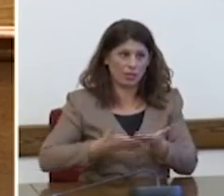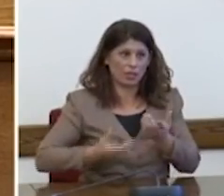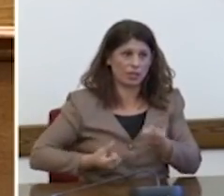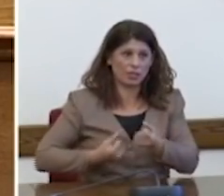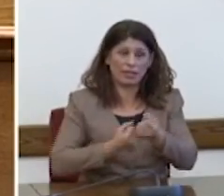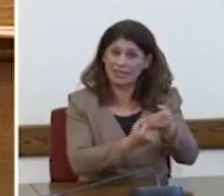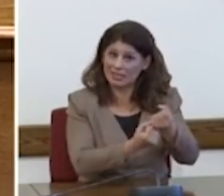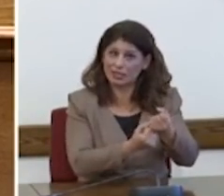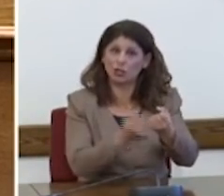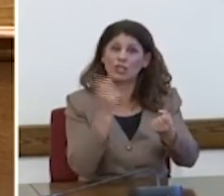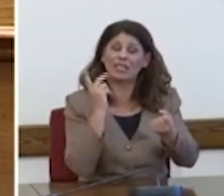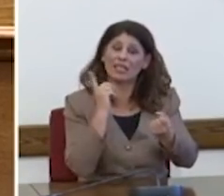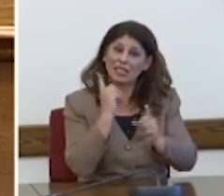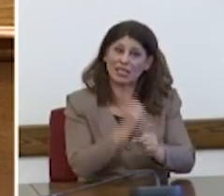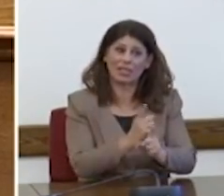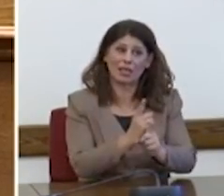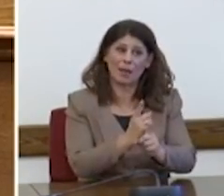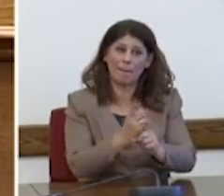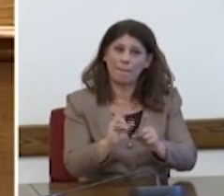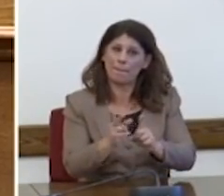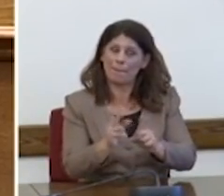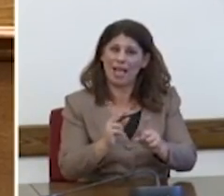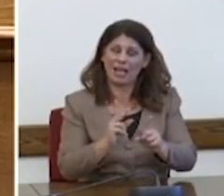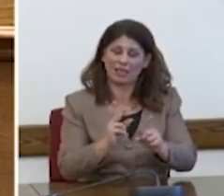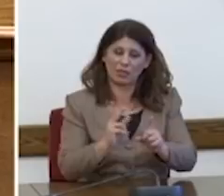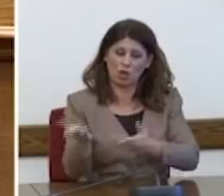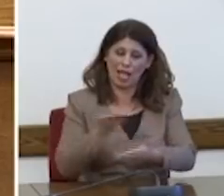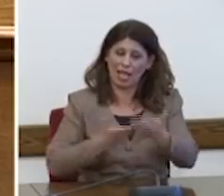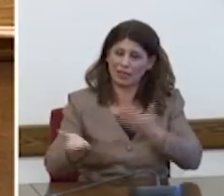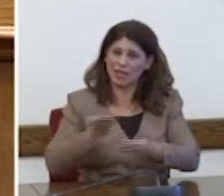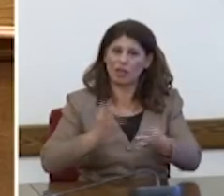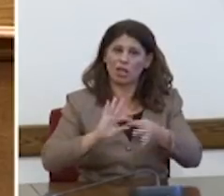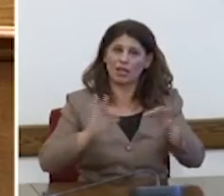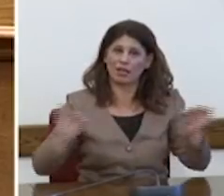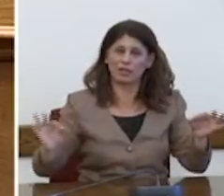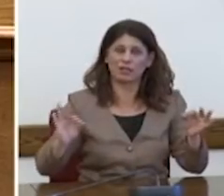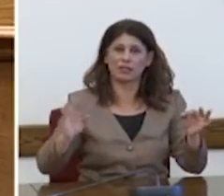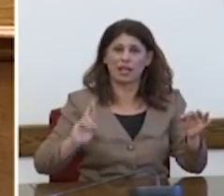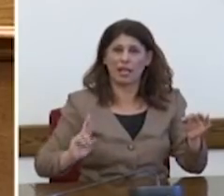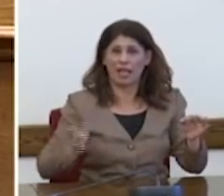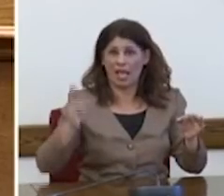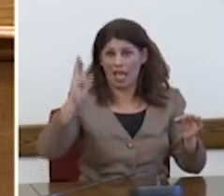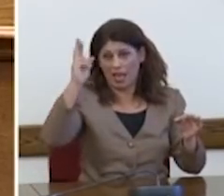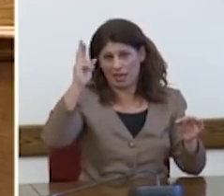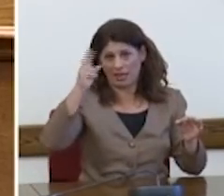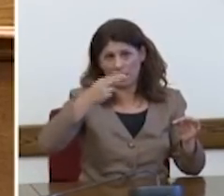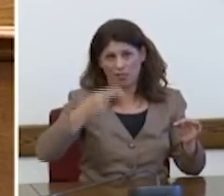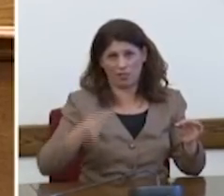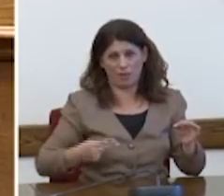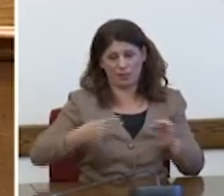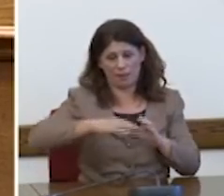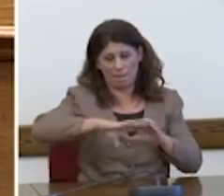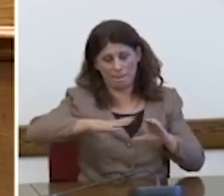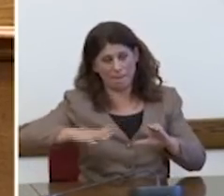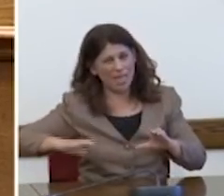ενισχύουν ιδίως τις μεταξύ τους ανταλλαγές αναλύσεων επί ενεργειακών θεμάτων στη Μεσόγειο, καθώς αυτά